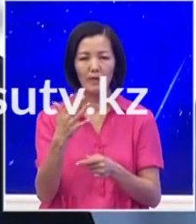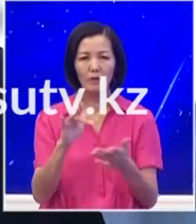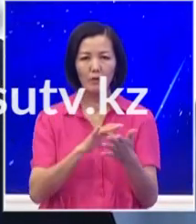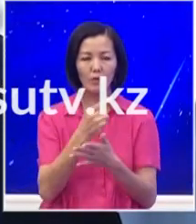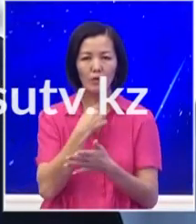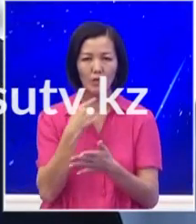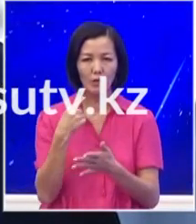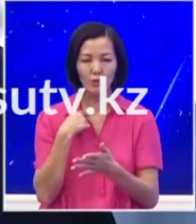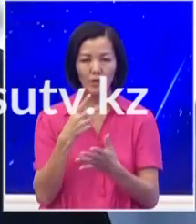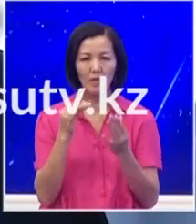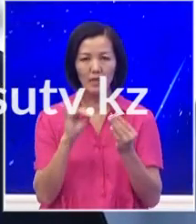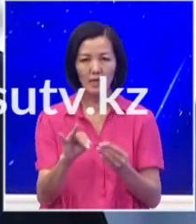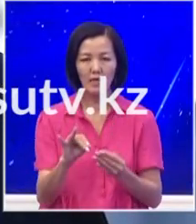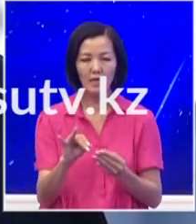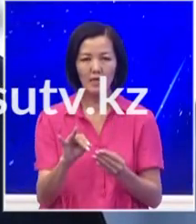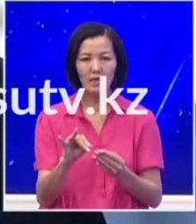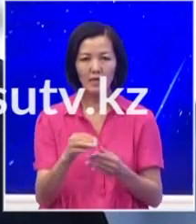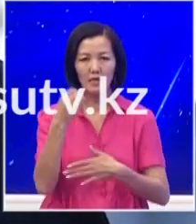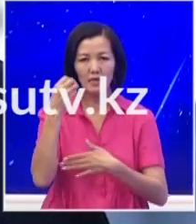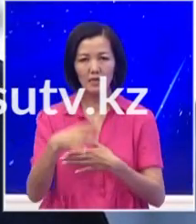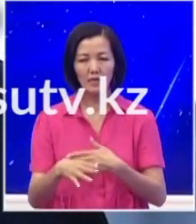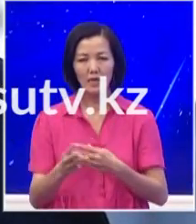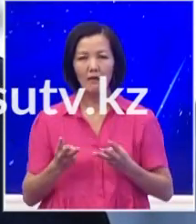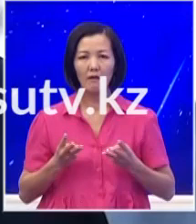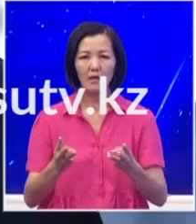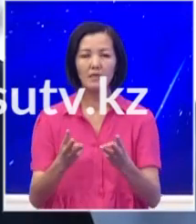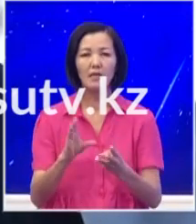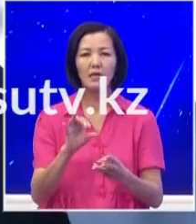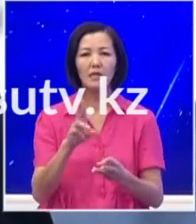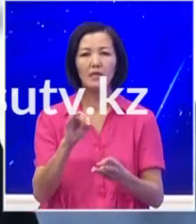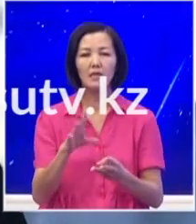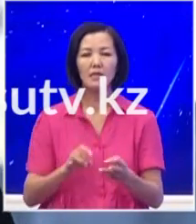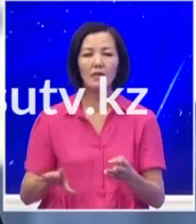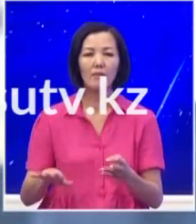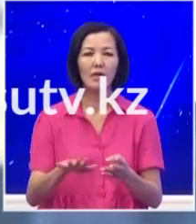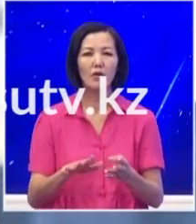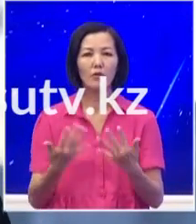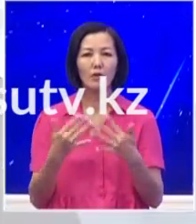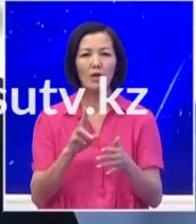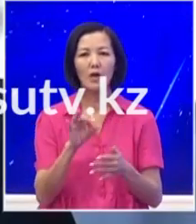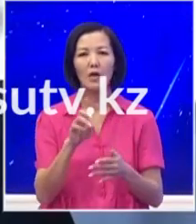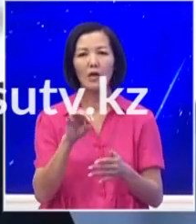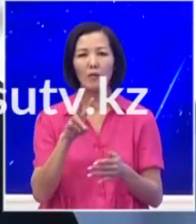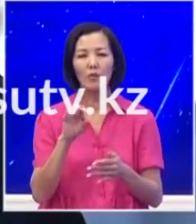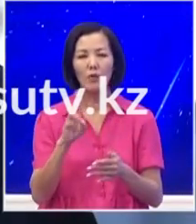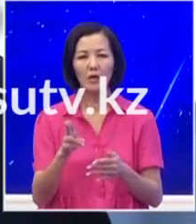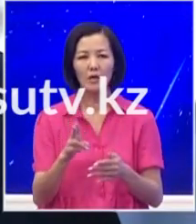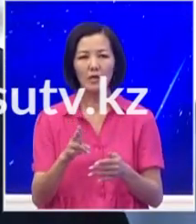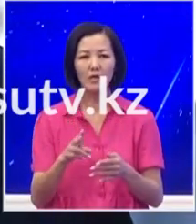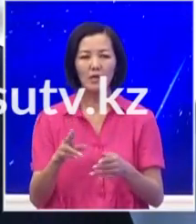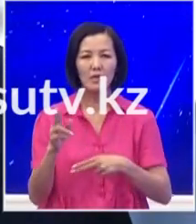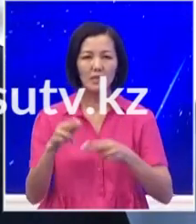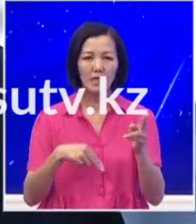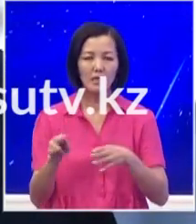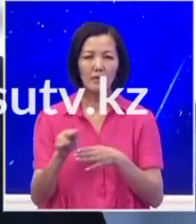Талдыкурган и центральная котельная в Искелдинском районе в поселке Карабулак. Строительно-монтажные